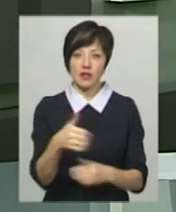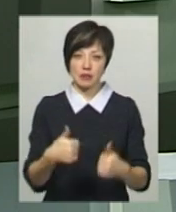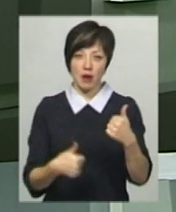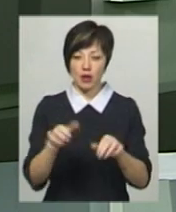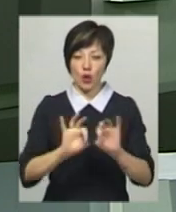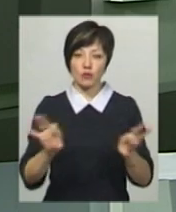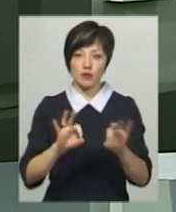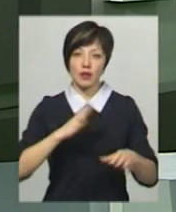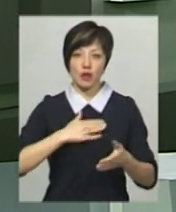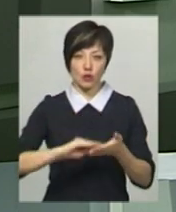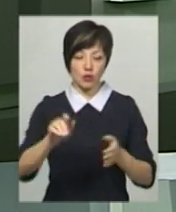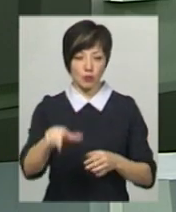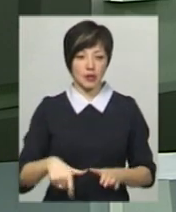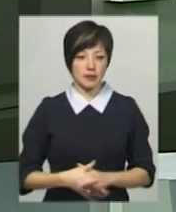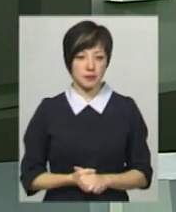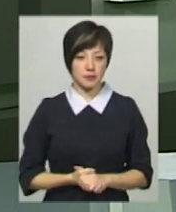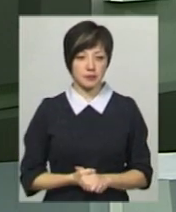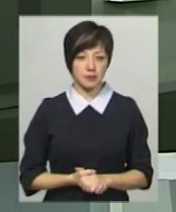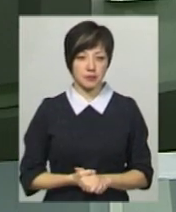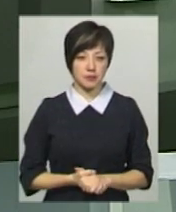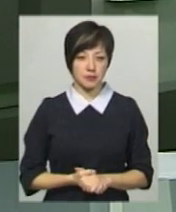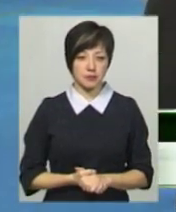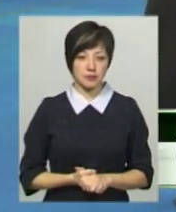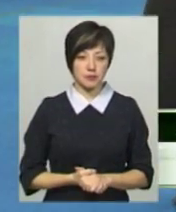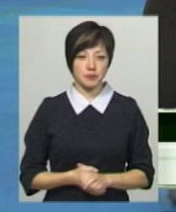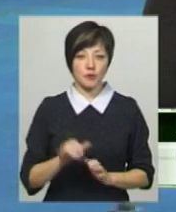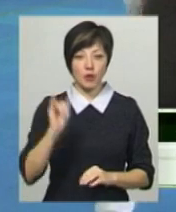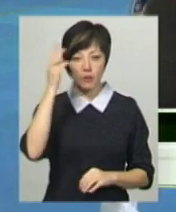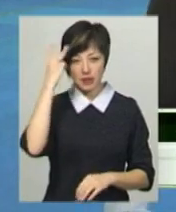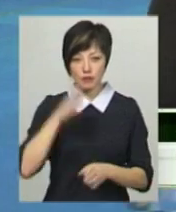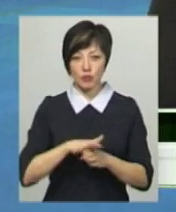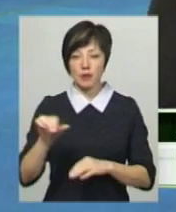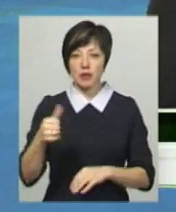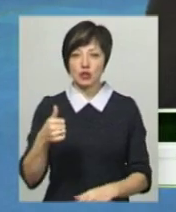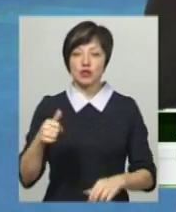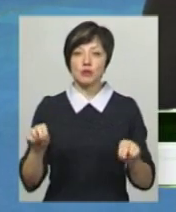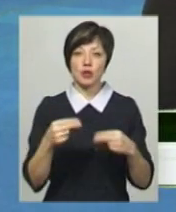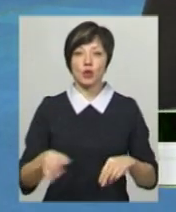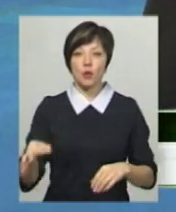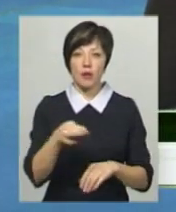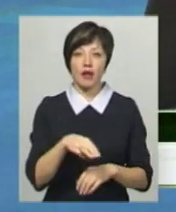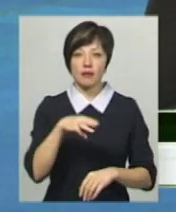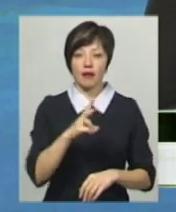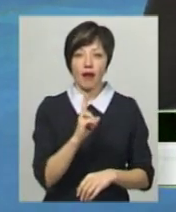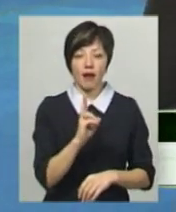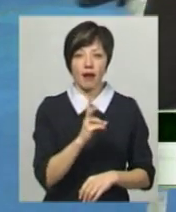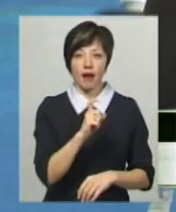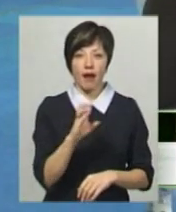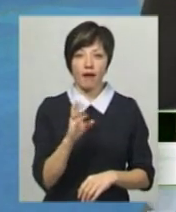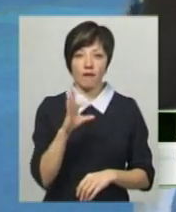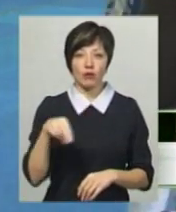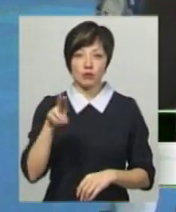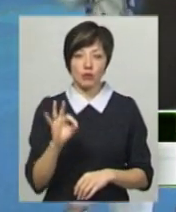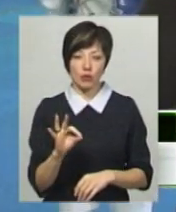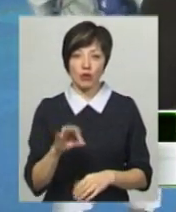змагання, розповість Леся Боровець. У Хмельницькому відбувся перший чемпіонат області з теквондо ВТ. Участь у ньому